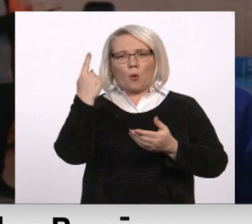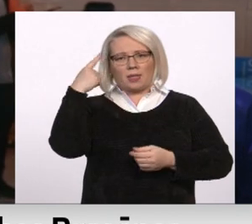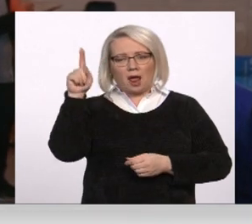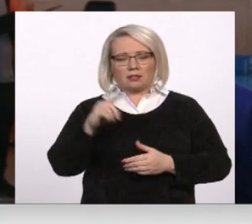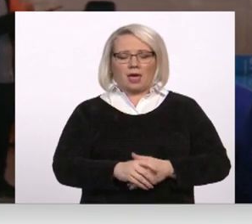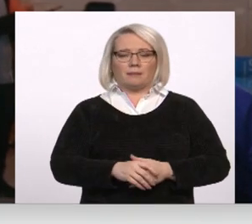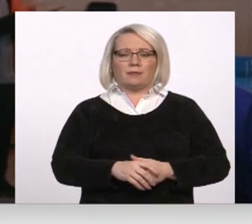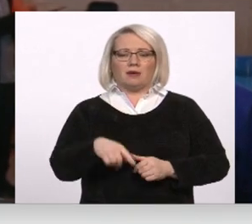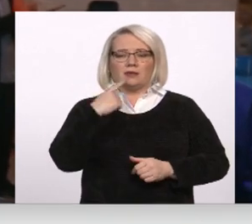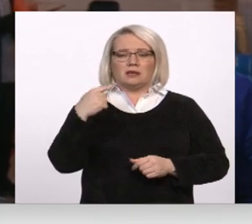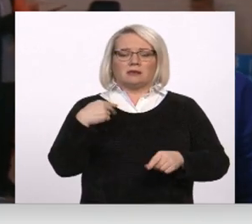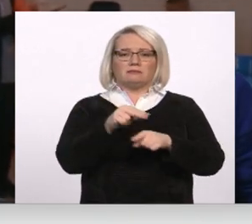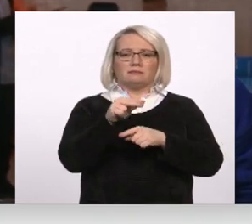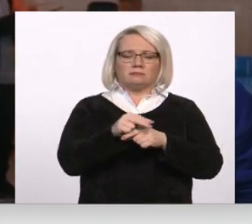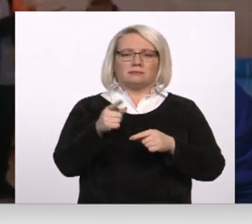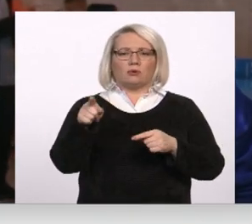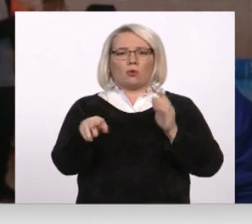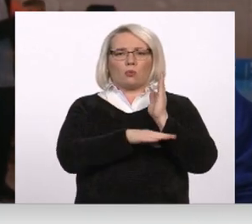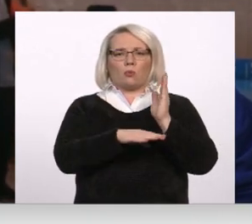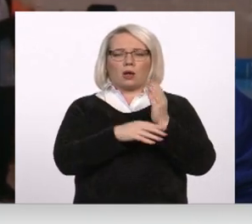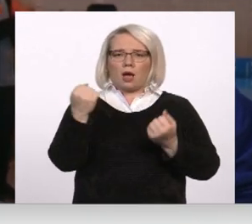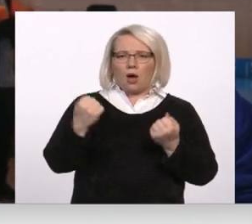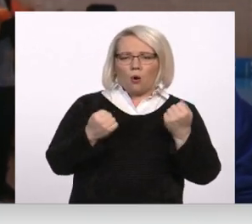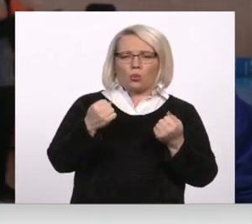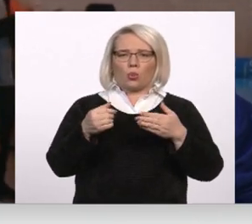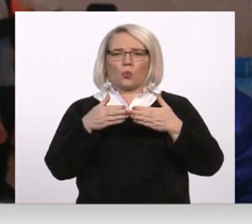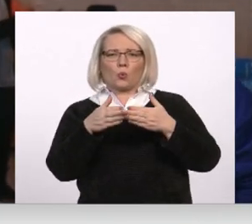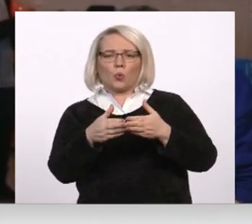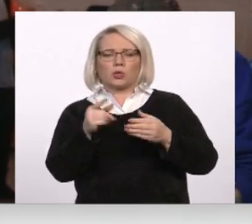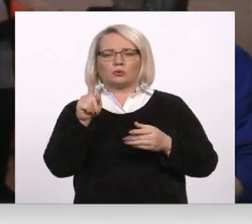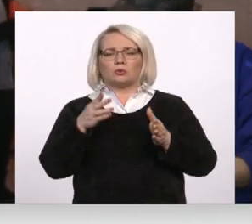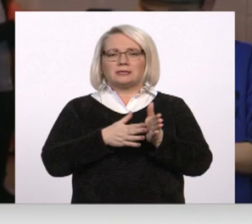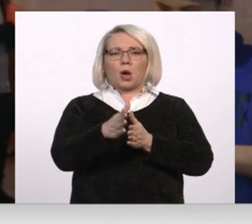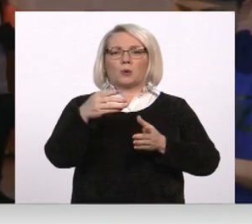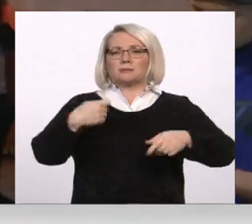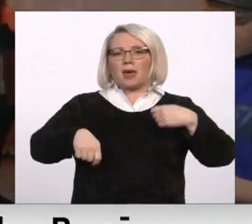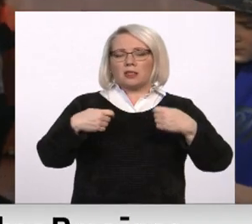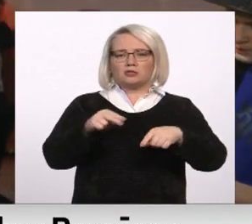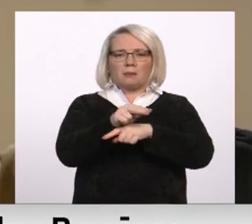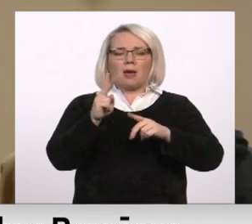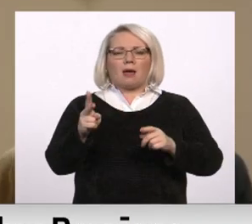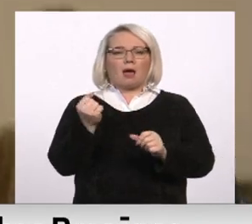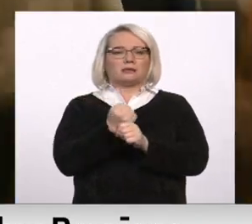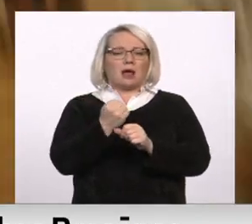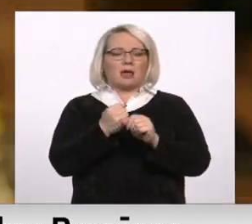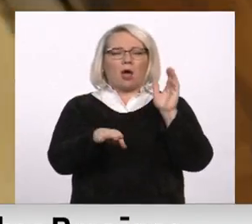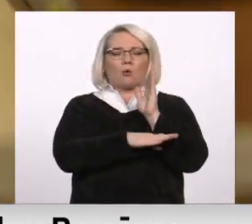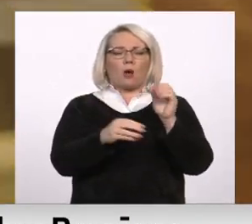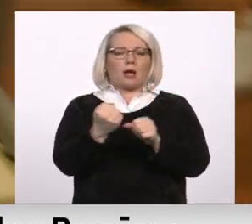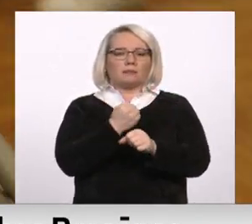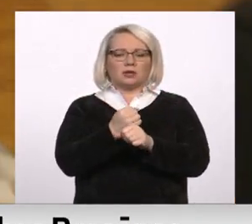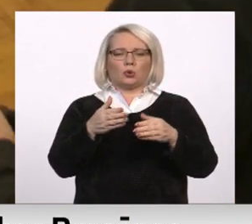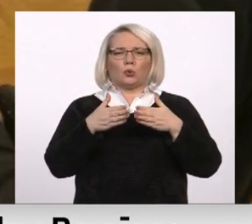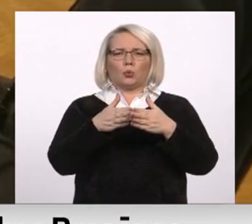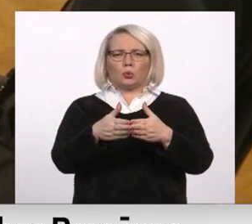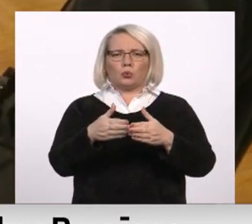to koka auto un tiem kuģiem, tā kā caur to mazliet caur to spēlēšanos, iemācu, kā strādāt ar kokapstrādes instrumentiem. Šeit kuģos ir fizika,